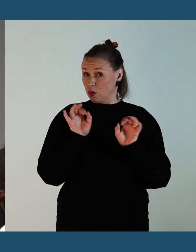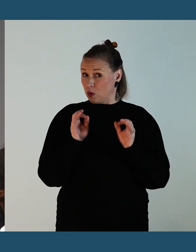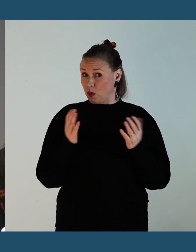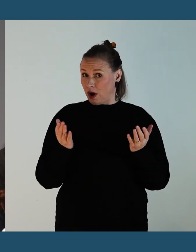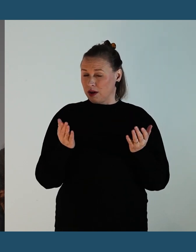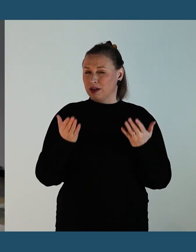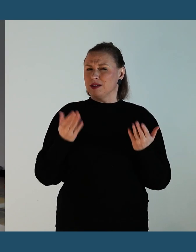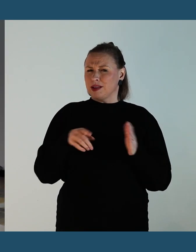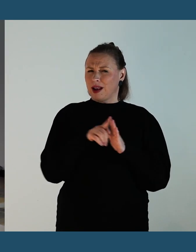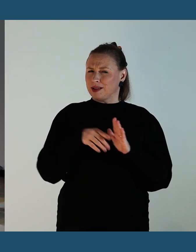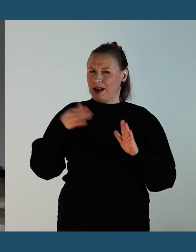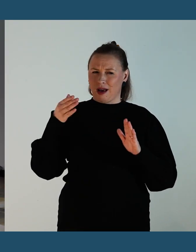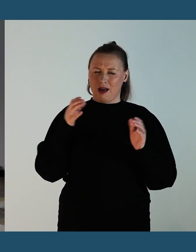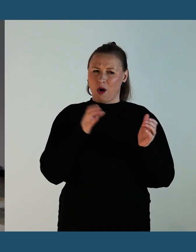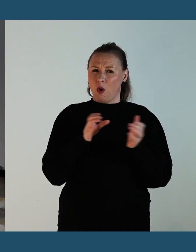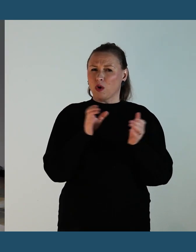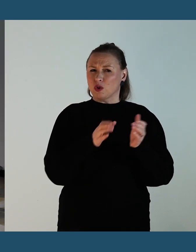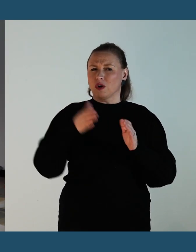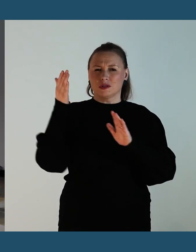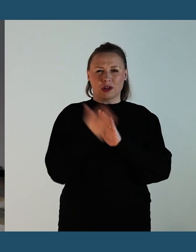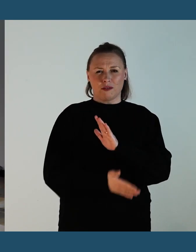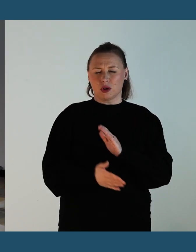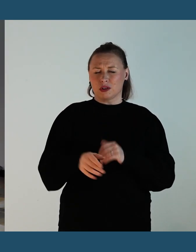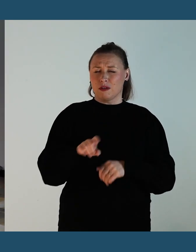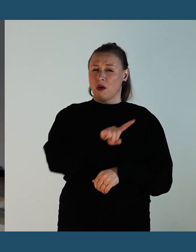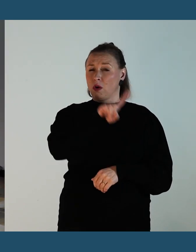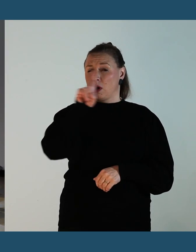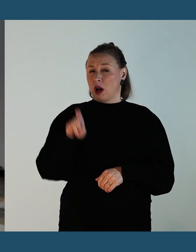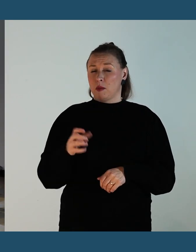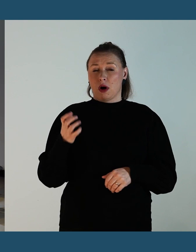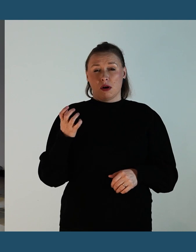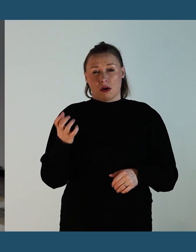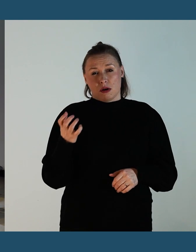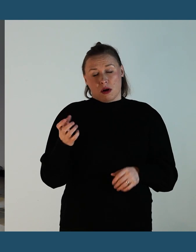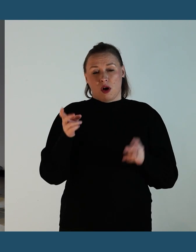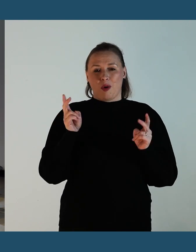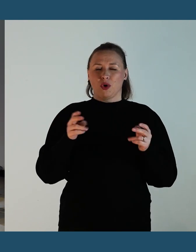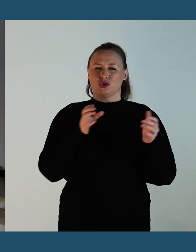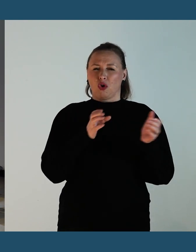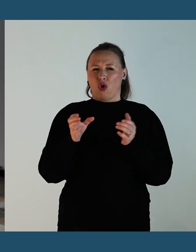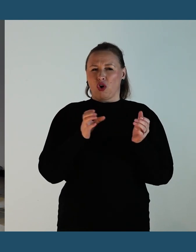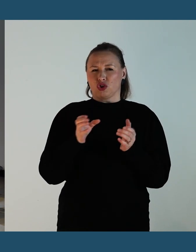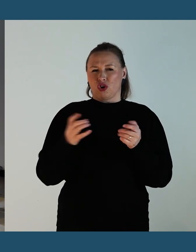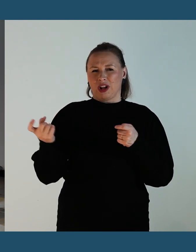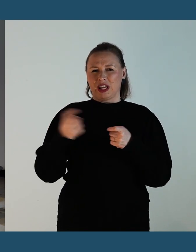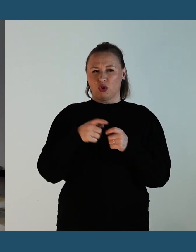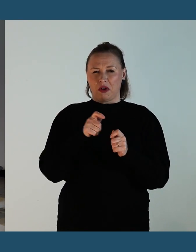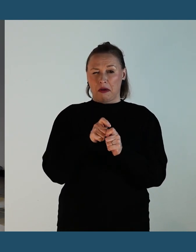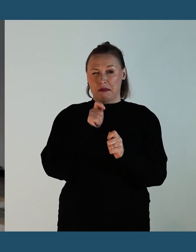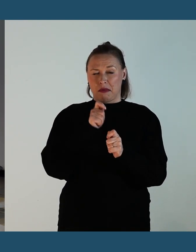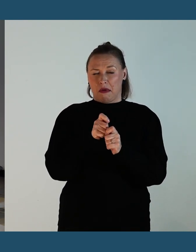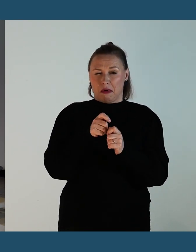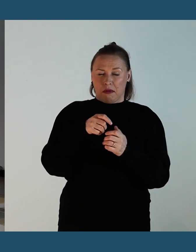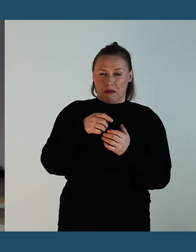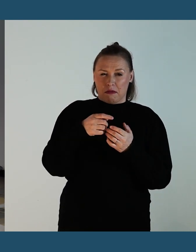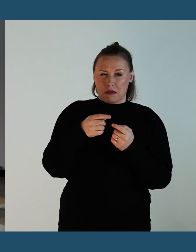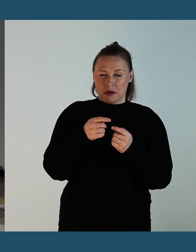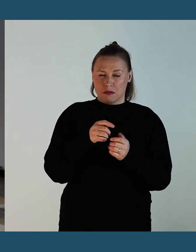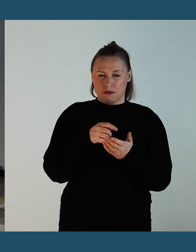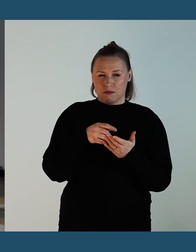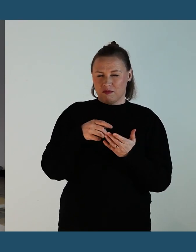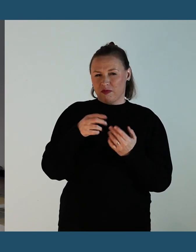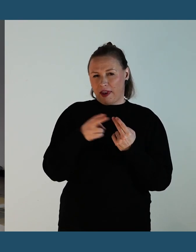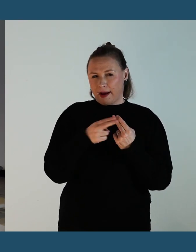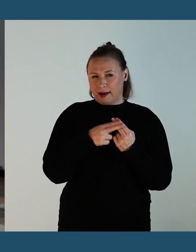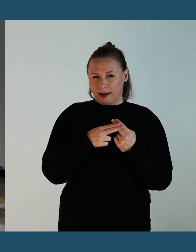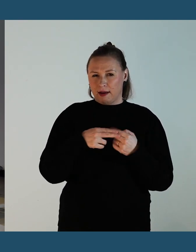on valtavia ongelmia ja myös siellä on aikamoisia portinvartioita niissä hoidoissa, valitettavasti myös lääkäreiden ammattikunnasta,